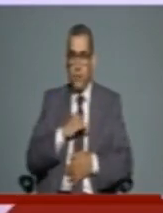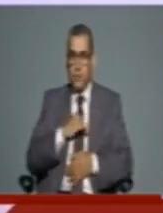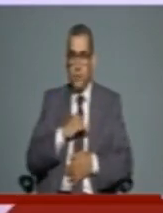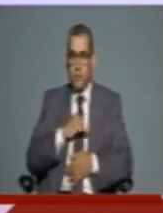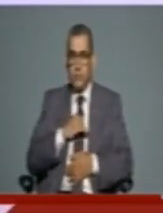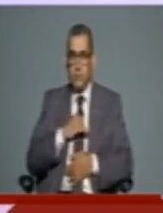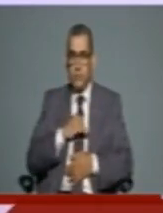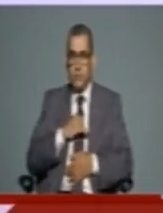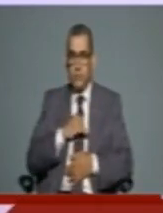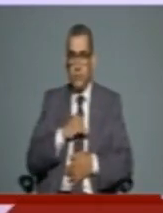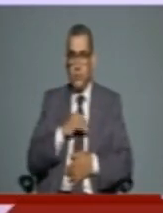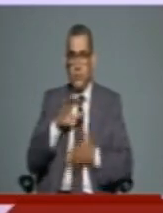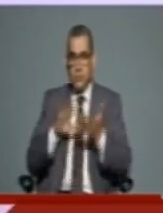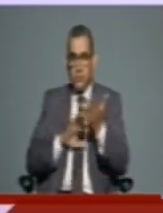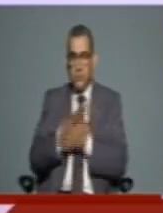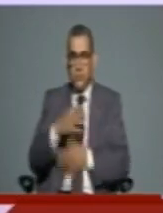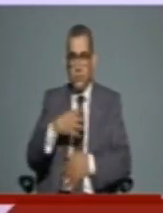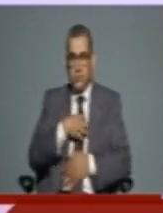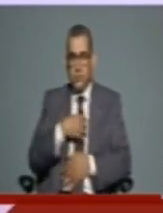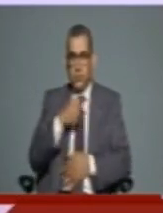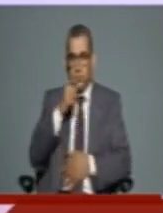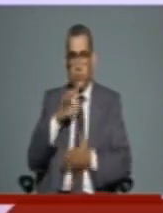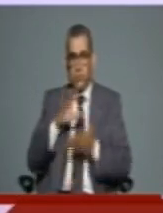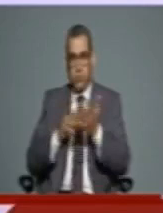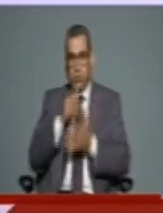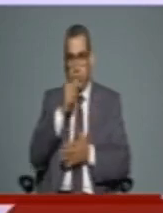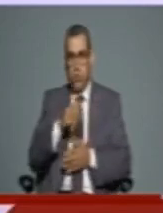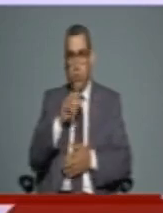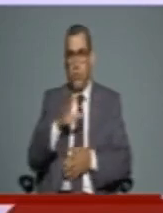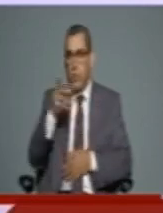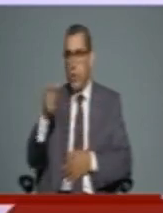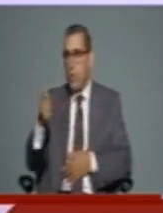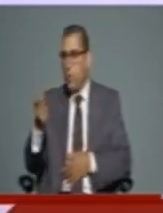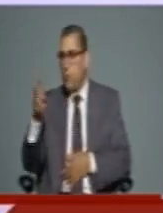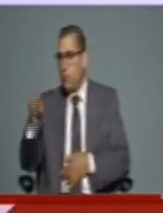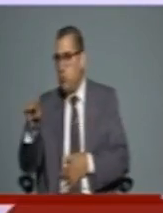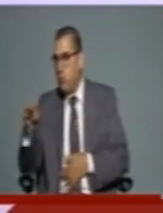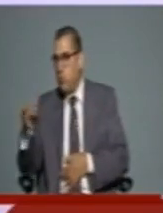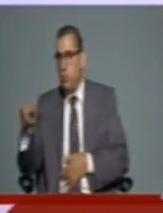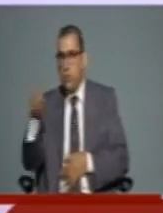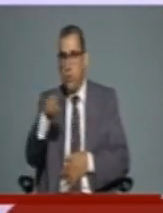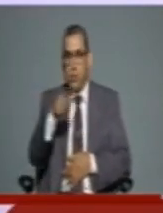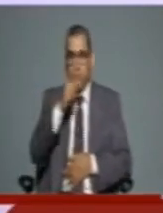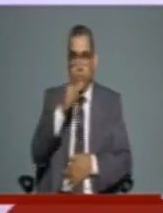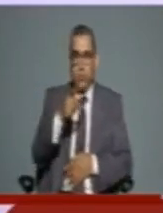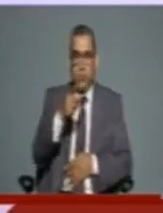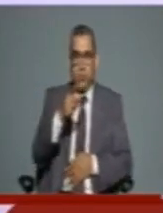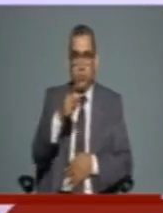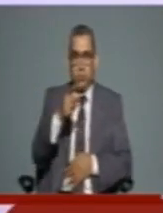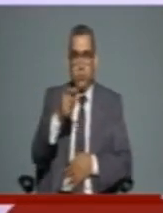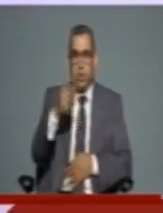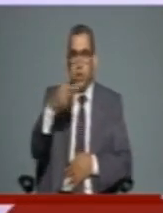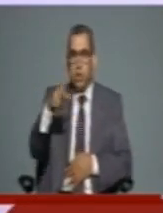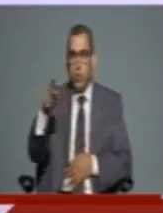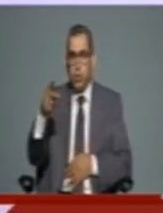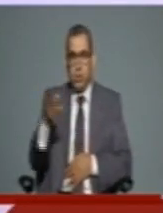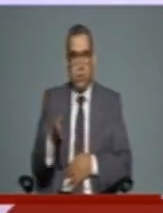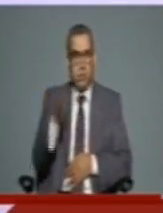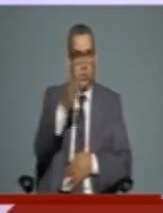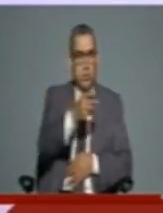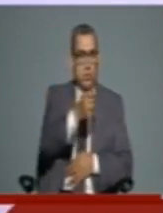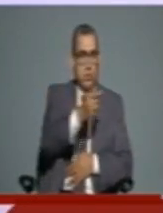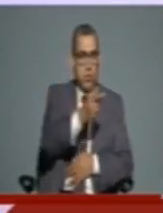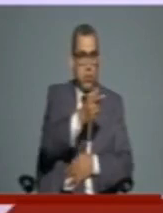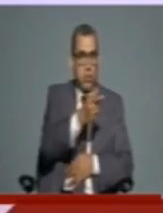عنده معاناة معينة، وبيروح يلاقي ده ب 18 جنيه وبعدين يلاقي عند الراجل التاني ب 22 جنيه ويلاقي عند الراجل